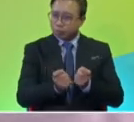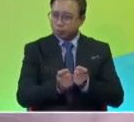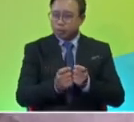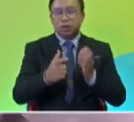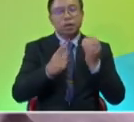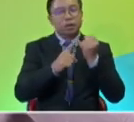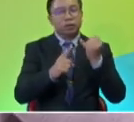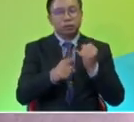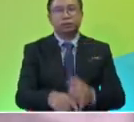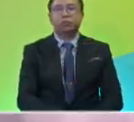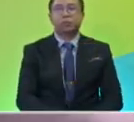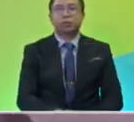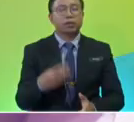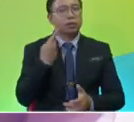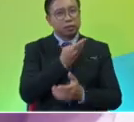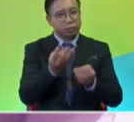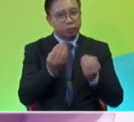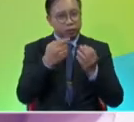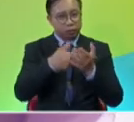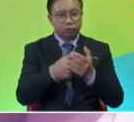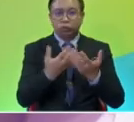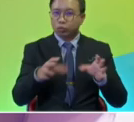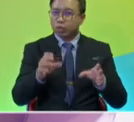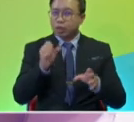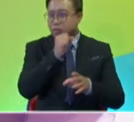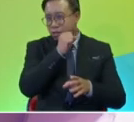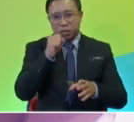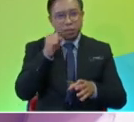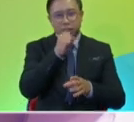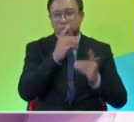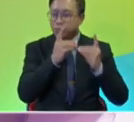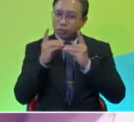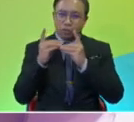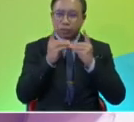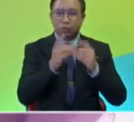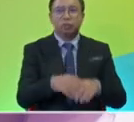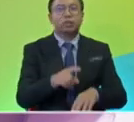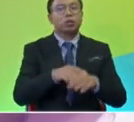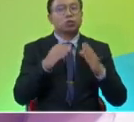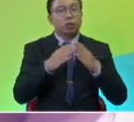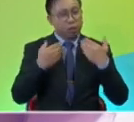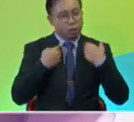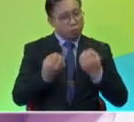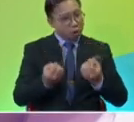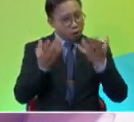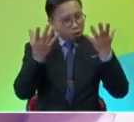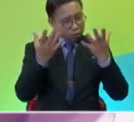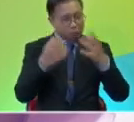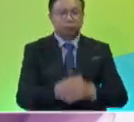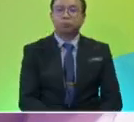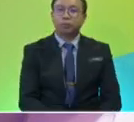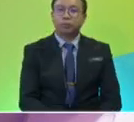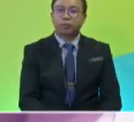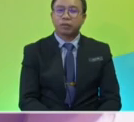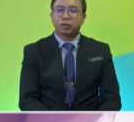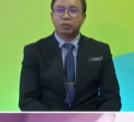ni dan apa lagi yang kita perlukan kan Cikgu dah nyanyikan lagu Happy Birthday kan jadi kat rumah Cikgu ada banyak belon ah kan bila dah